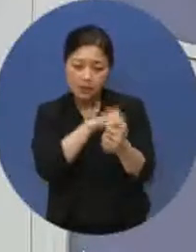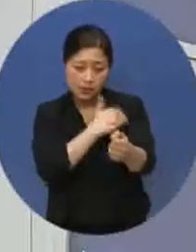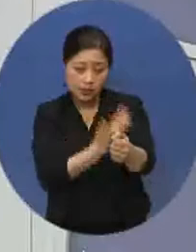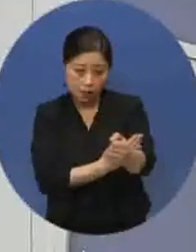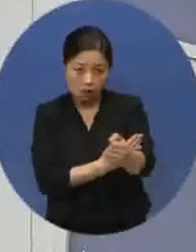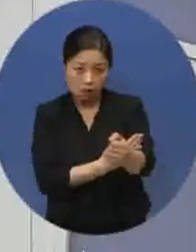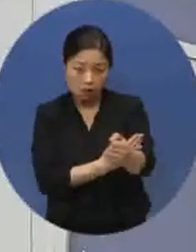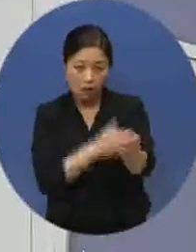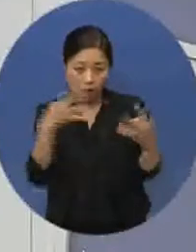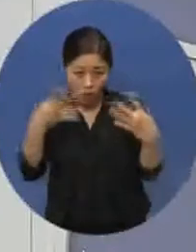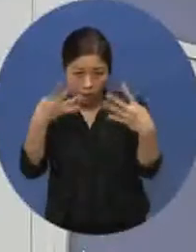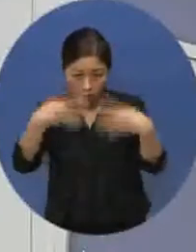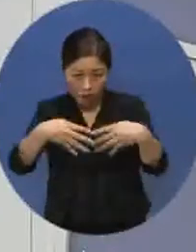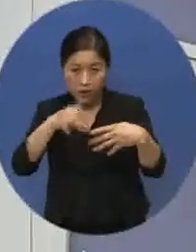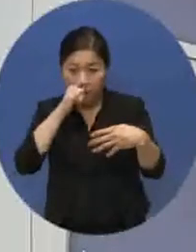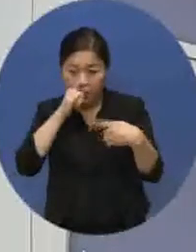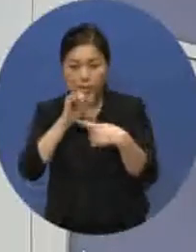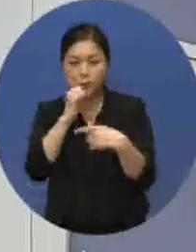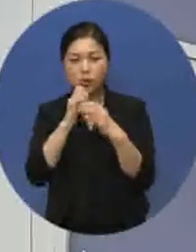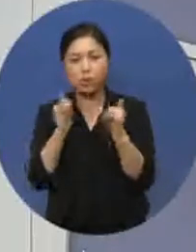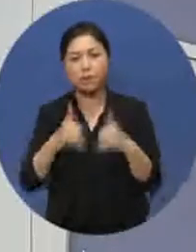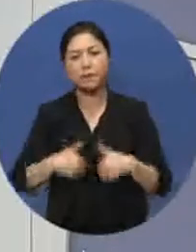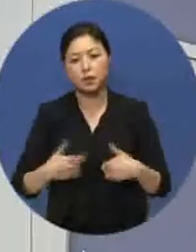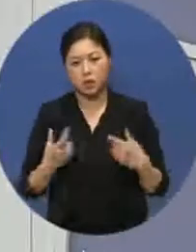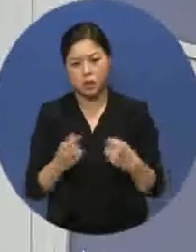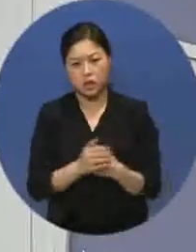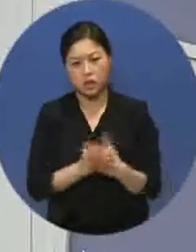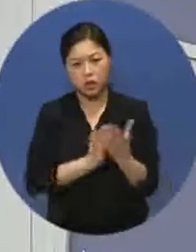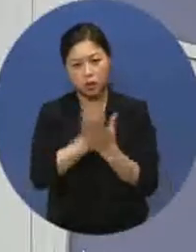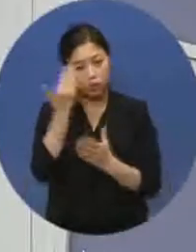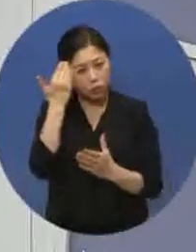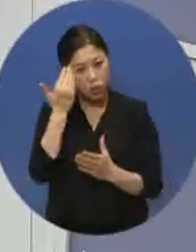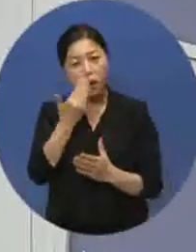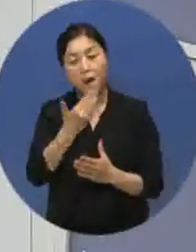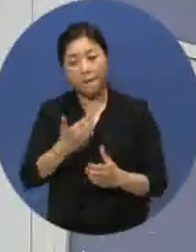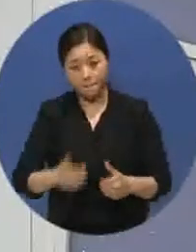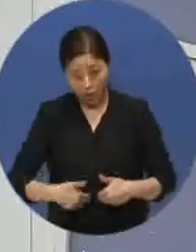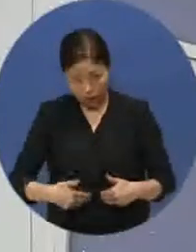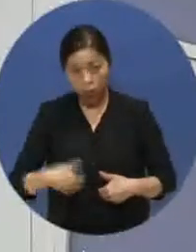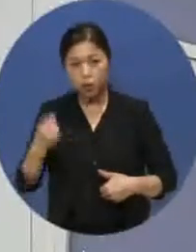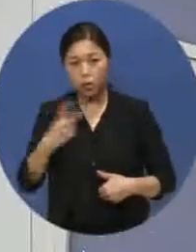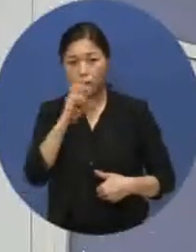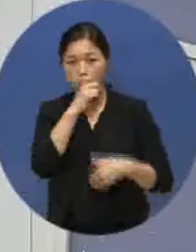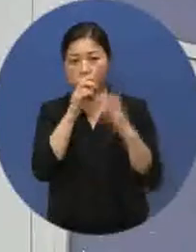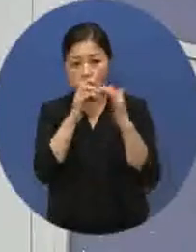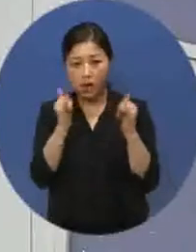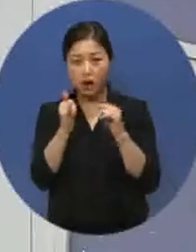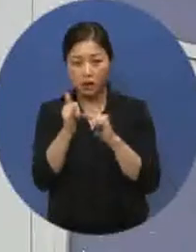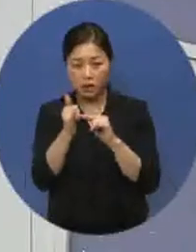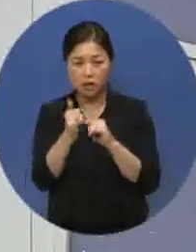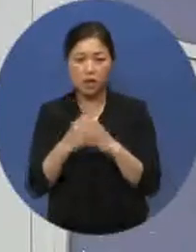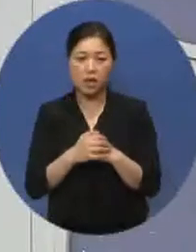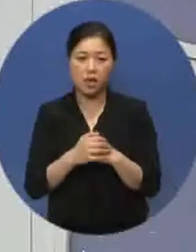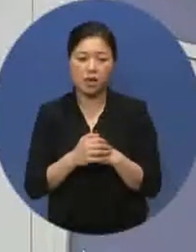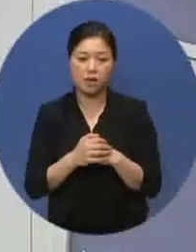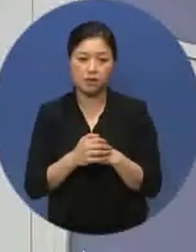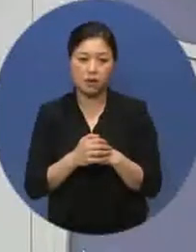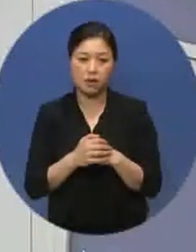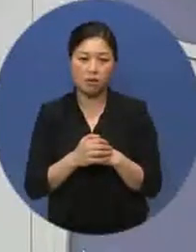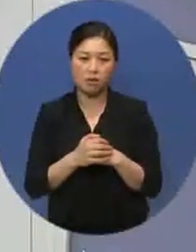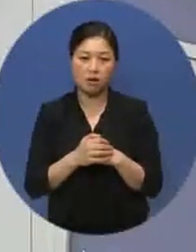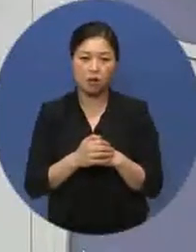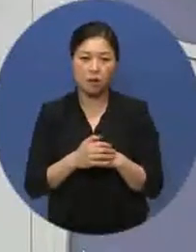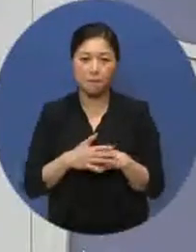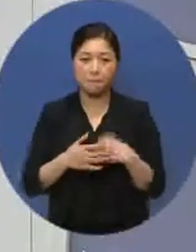능력과 자질이 있는 변호사가 필요합니다. 그러니까 전문성도 있어야 되고 네. 그 변호사로서의 어떤 리걸 마인드, 그다음에 법조인으로서의